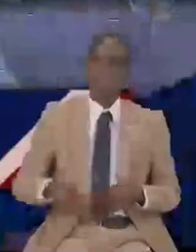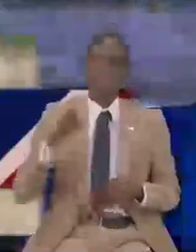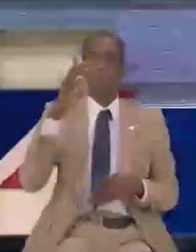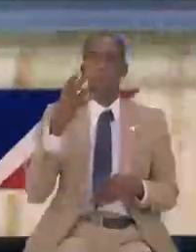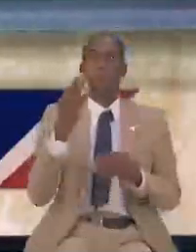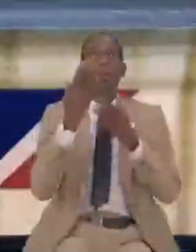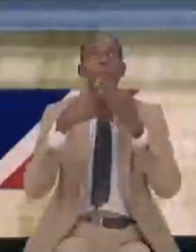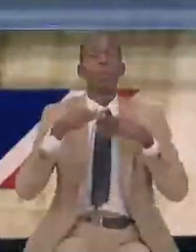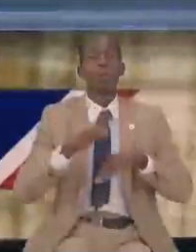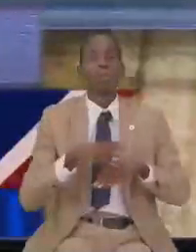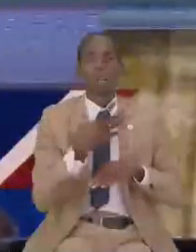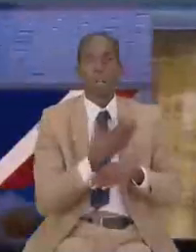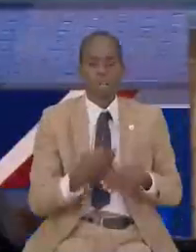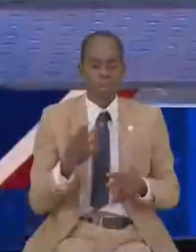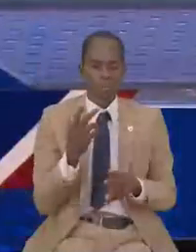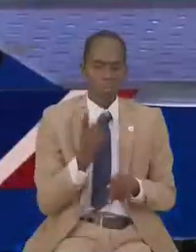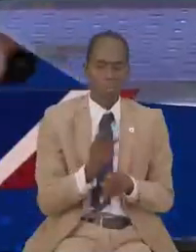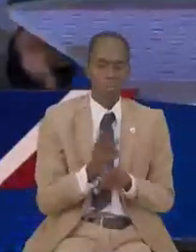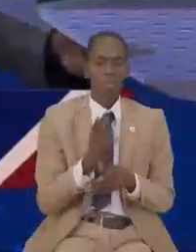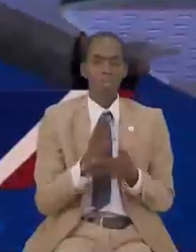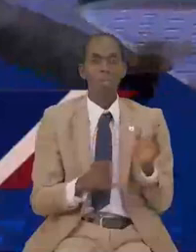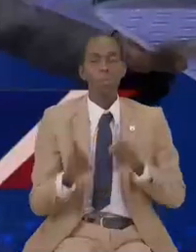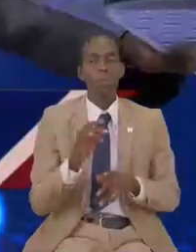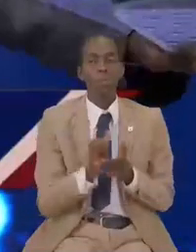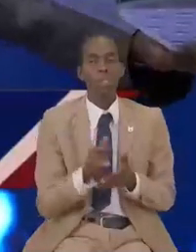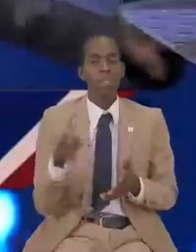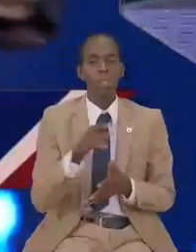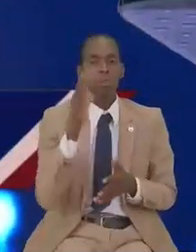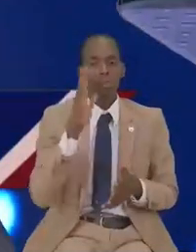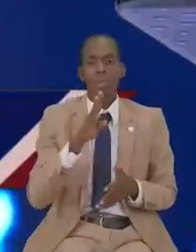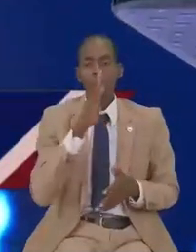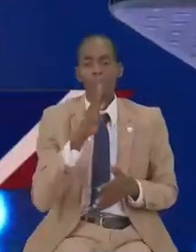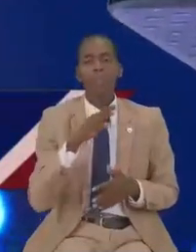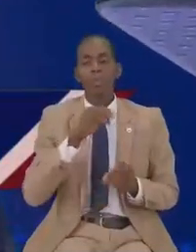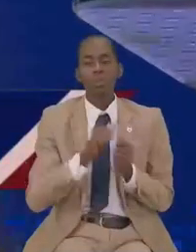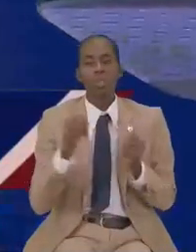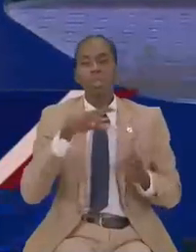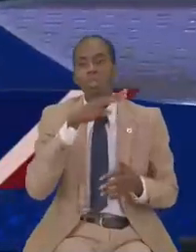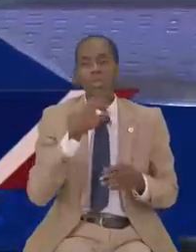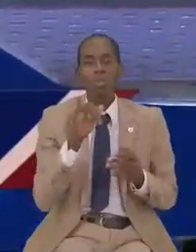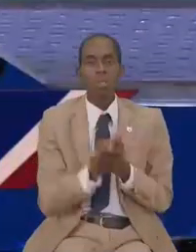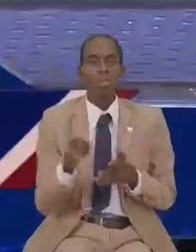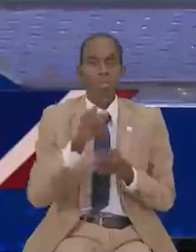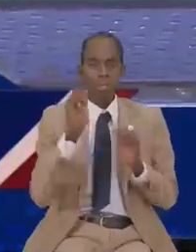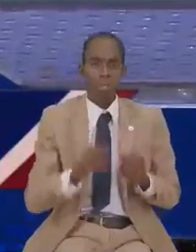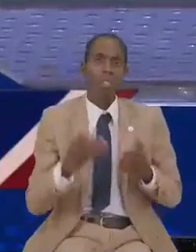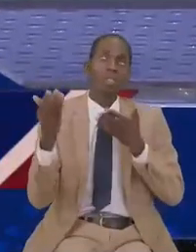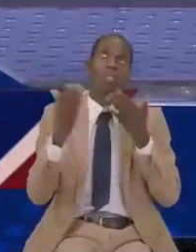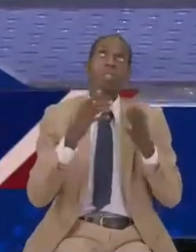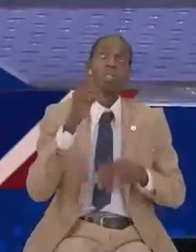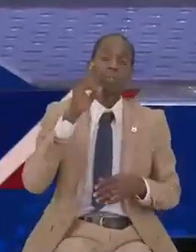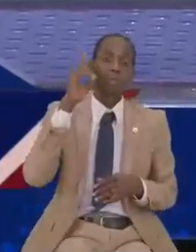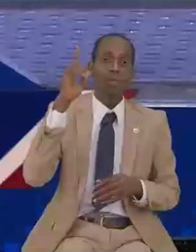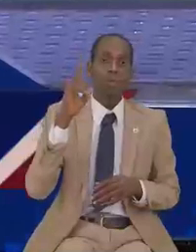ciel, a préservé certains d'être sans défaut afin qu'ils puissent le servir.